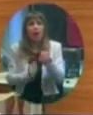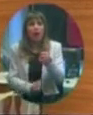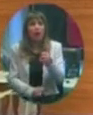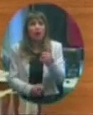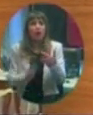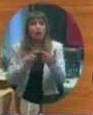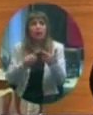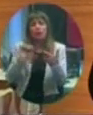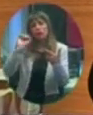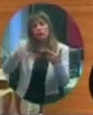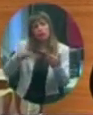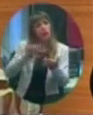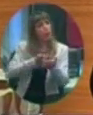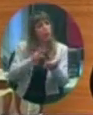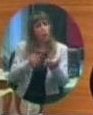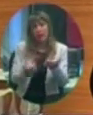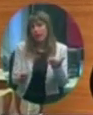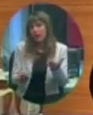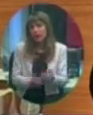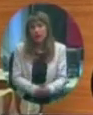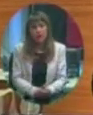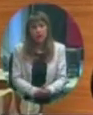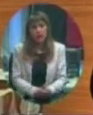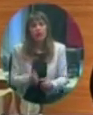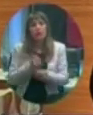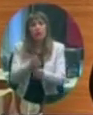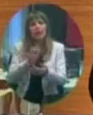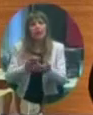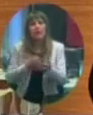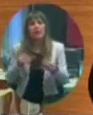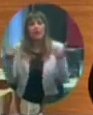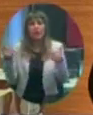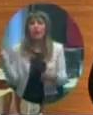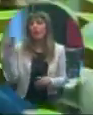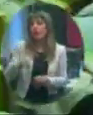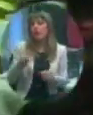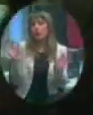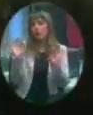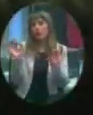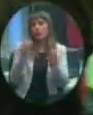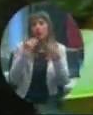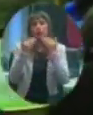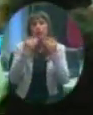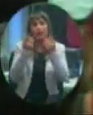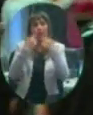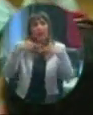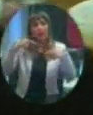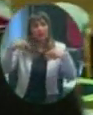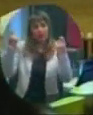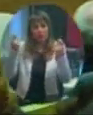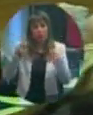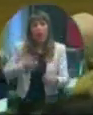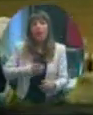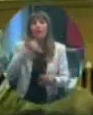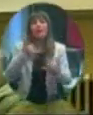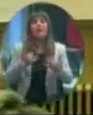והשלטון המקומי. נציגי משרד הרווחה אומנם לא הגיעו לישיבת ועדת החינוך, אך שר הרווחה חיים כץ הגיע לכנס המרכזי